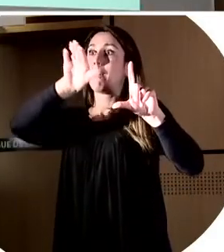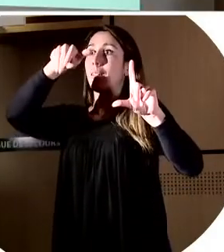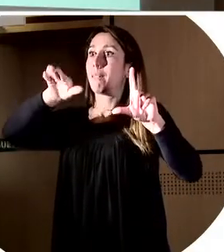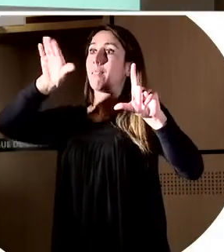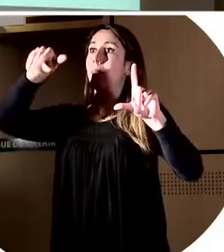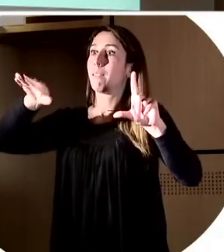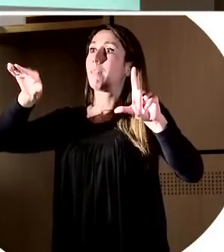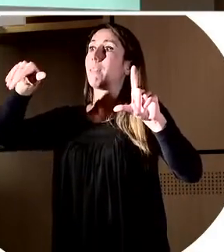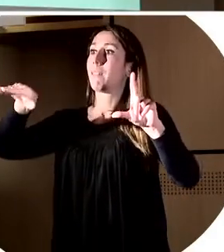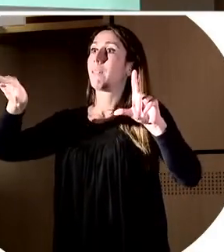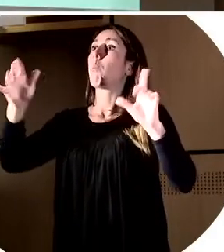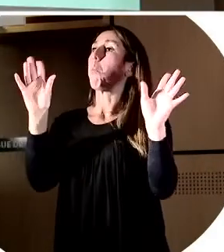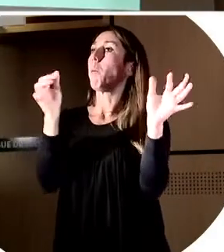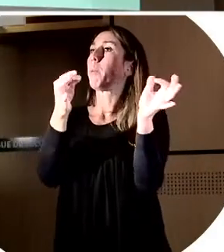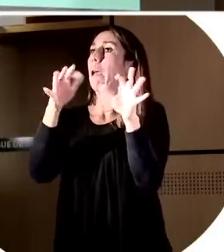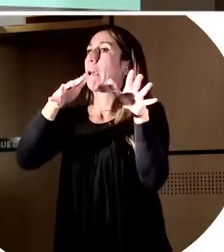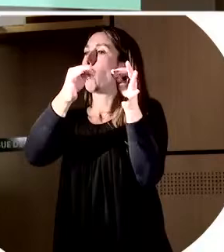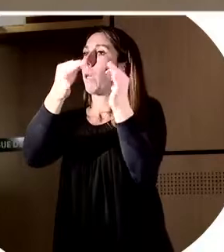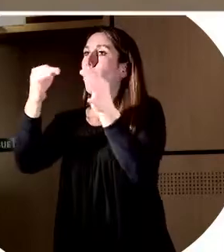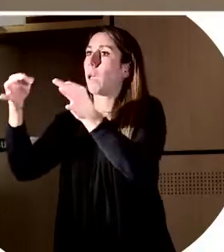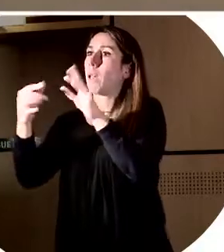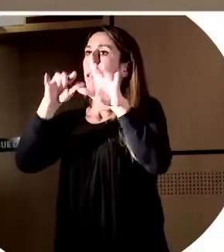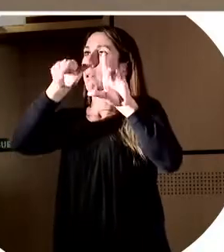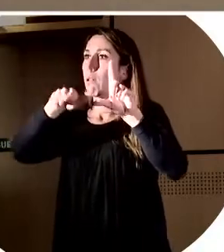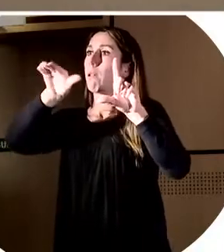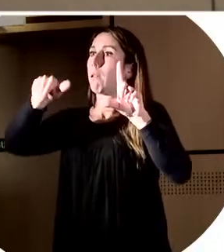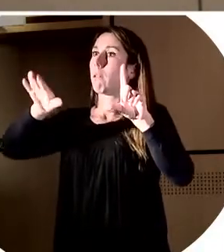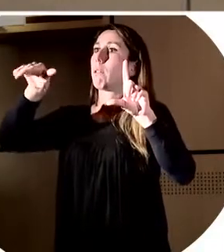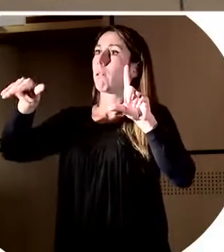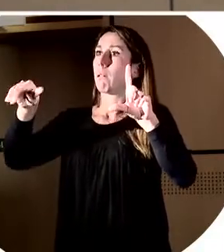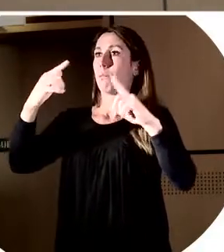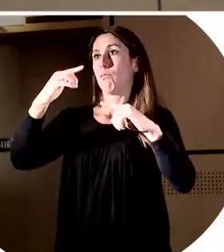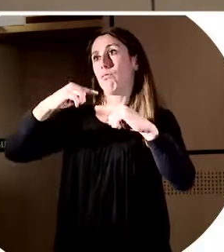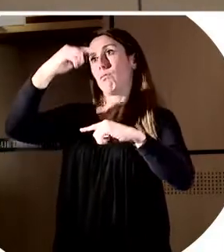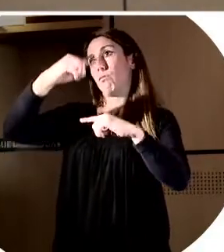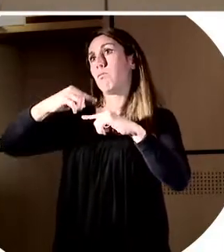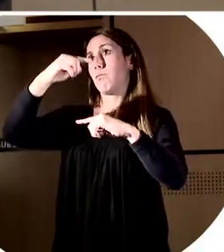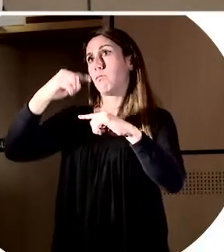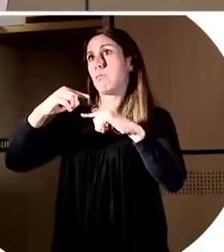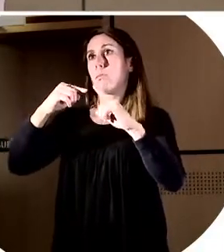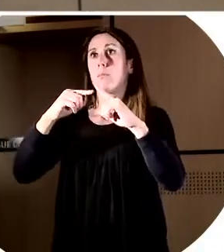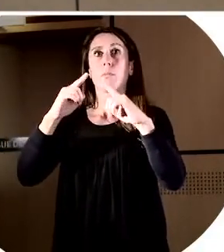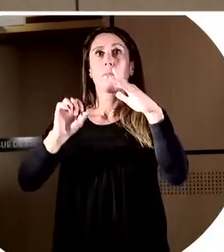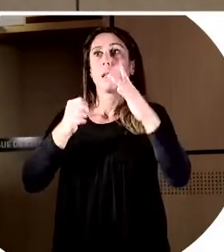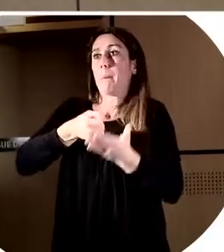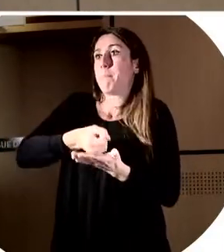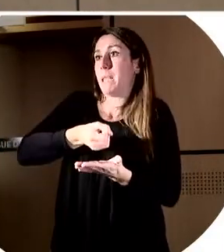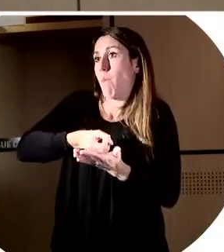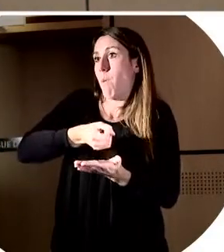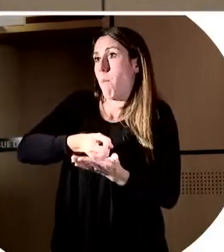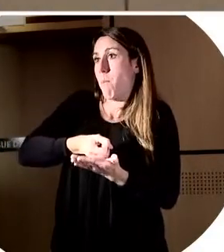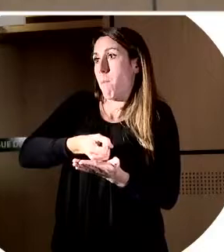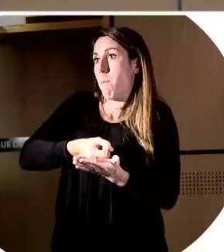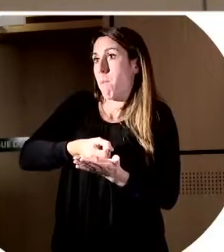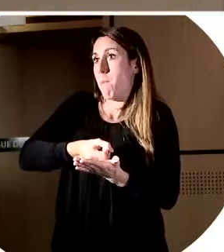état finalement assez régulier. Et donc cette concentration va osciller entre une valeur que je vais appeler le C-min, la valeur minimale,